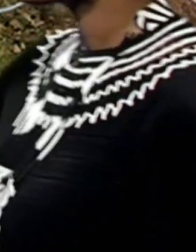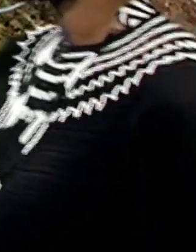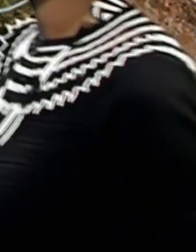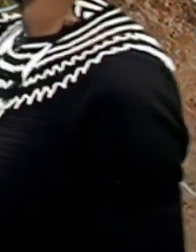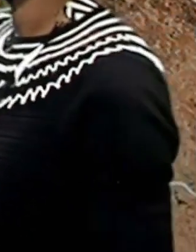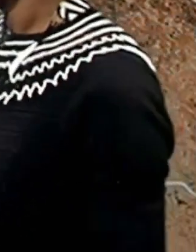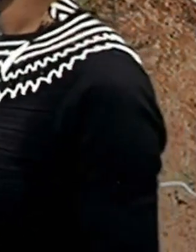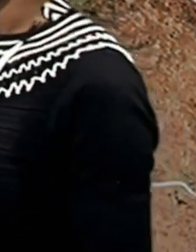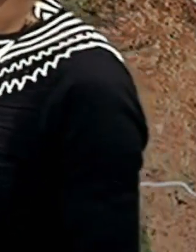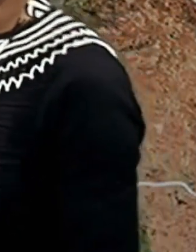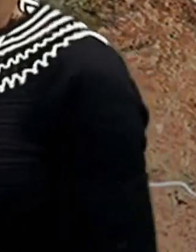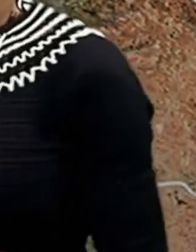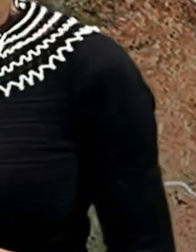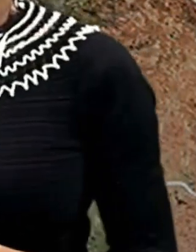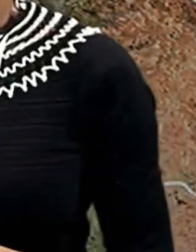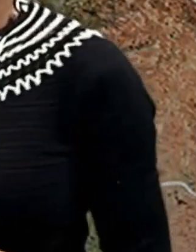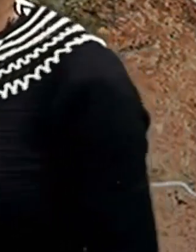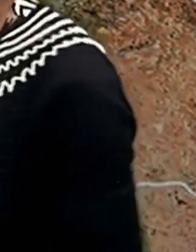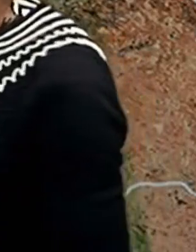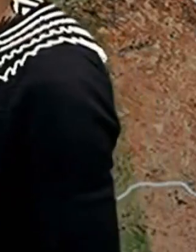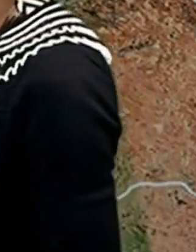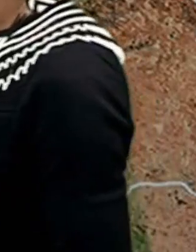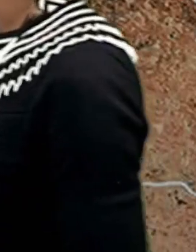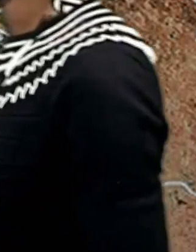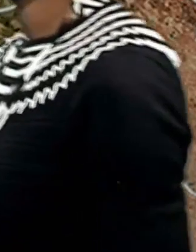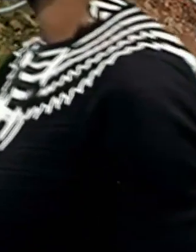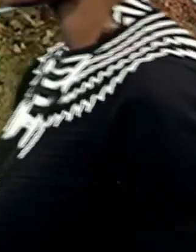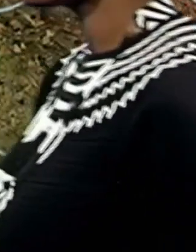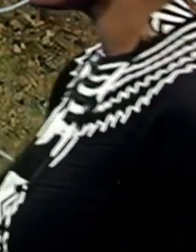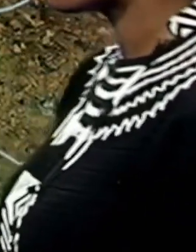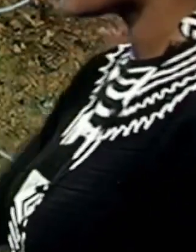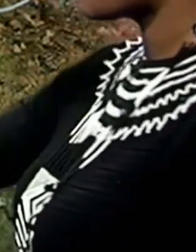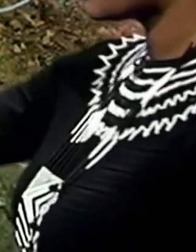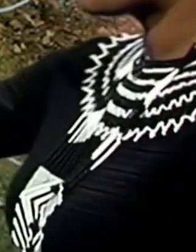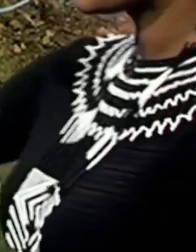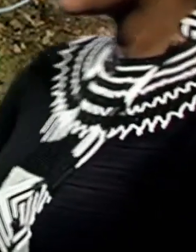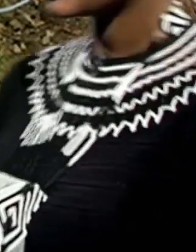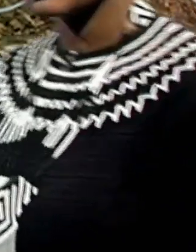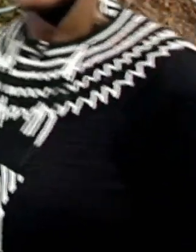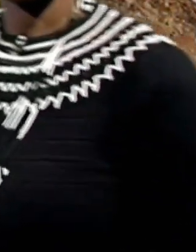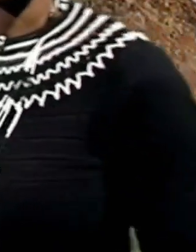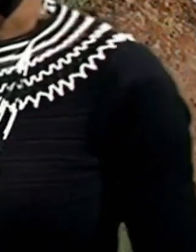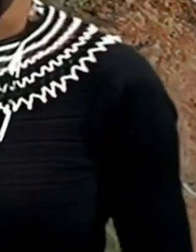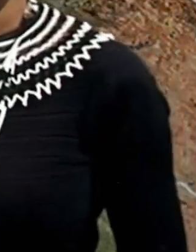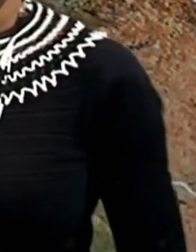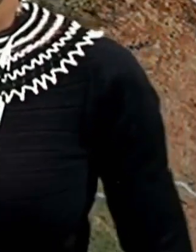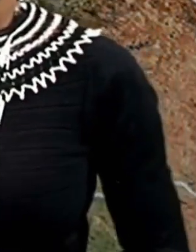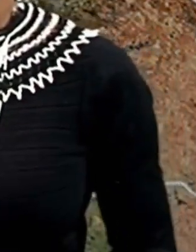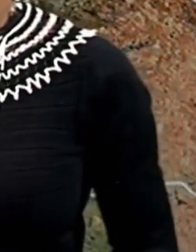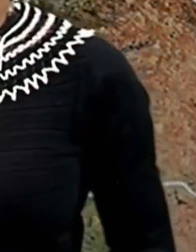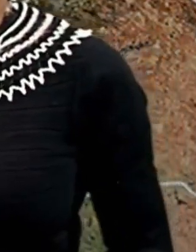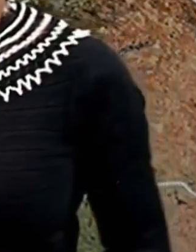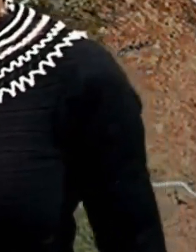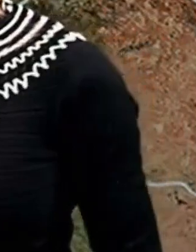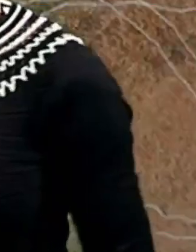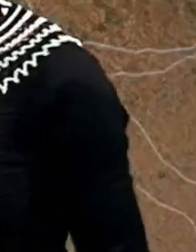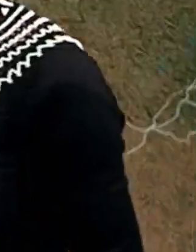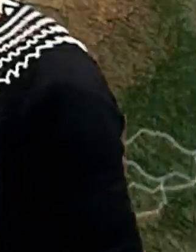tlana le tlhabo letsatsi. Johannesburg re gata di le 14 go a go di le 31, re lebella Free Enageng ke re gata di le 11 go a go